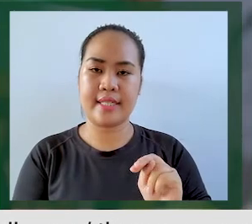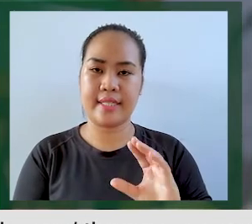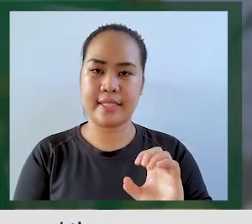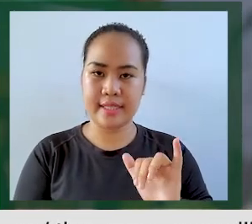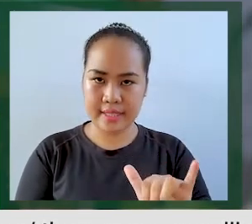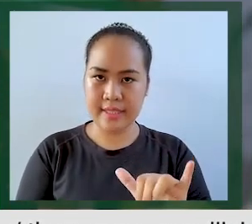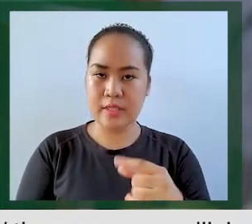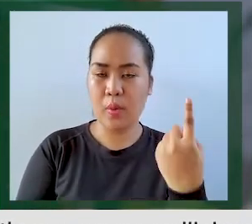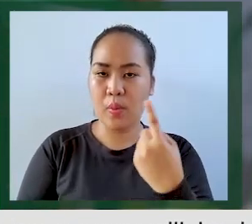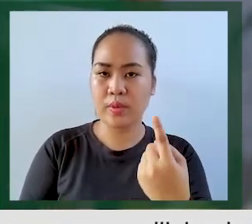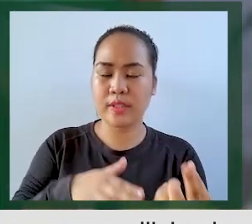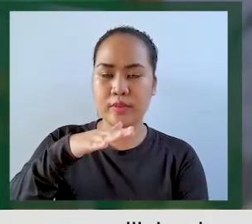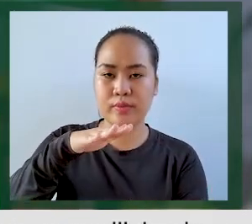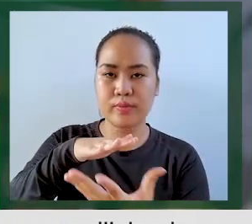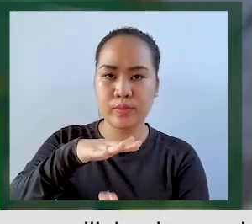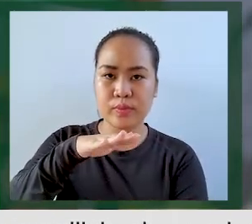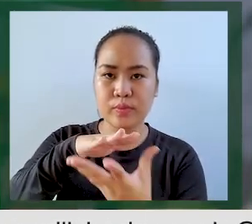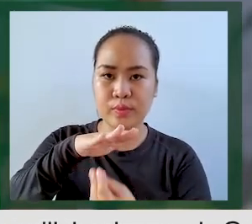yan and then